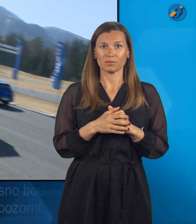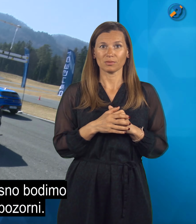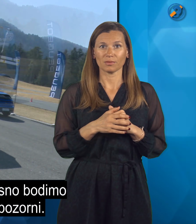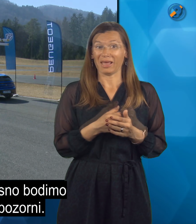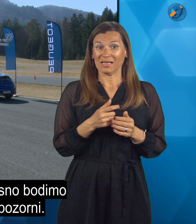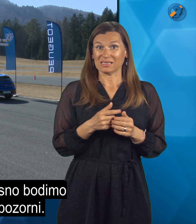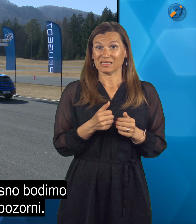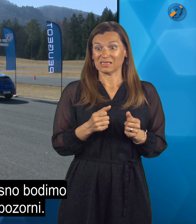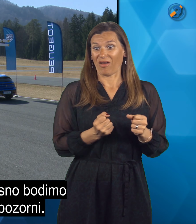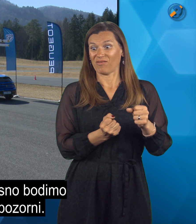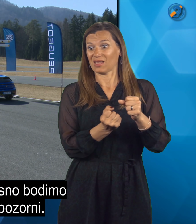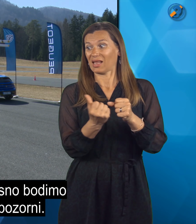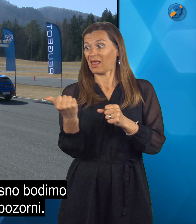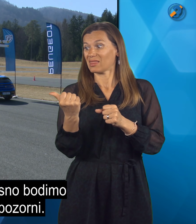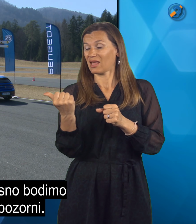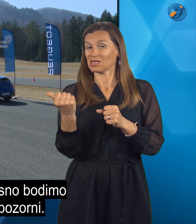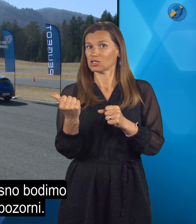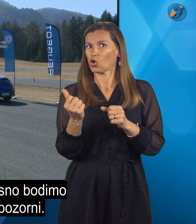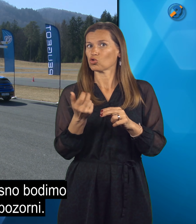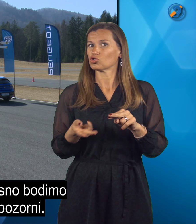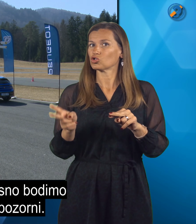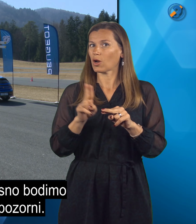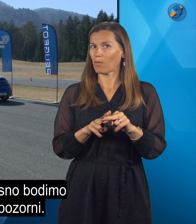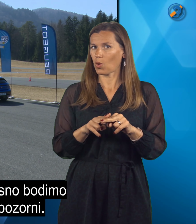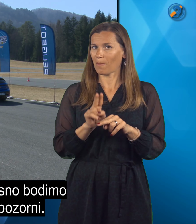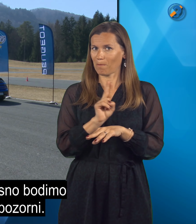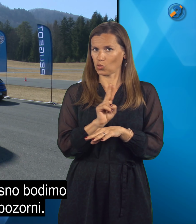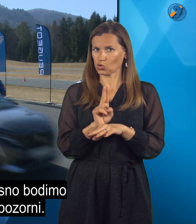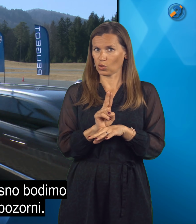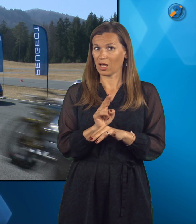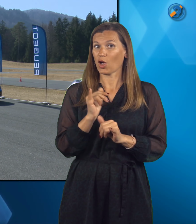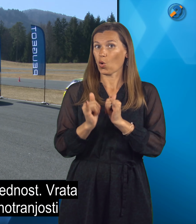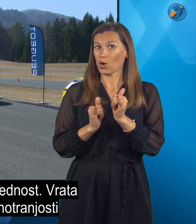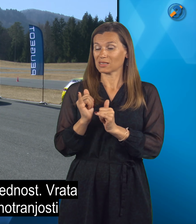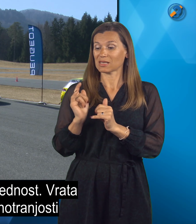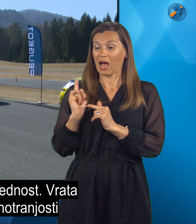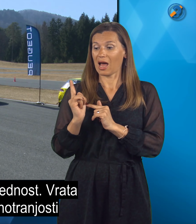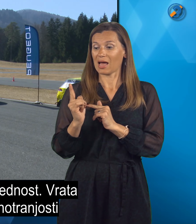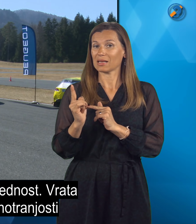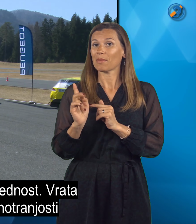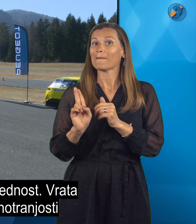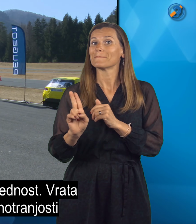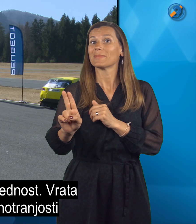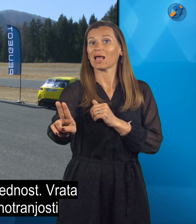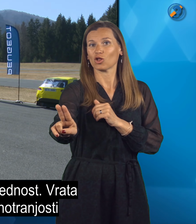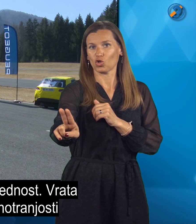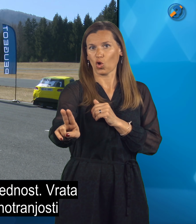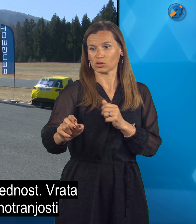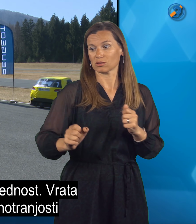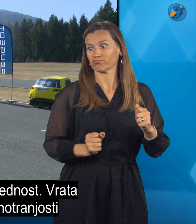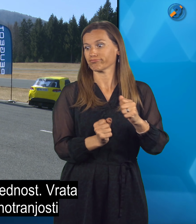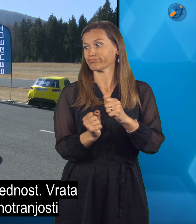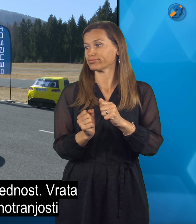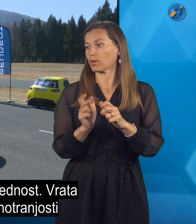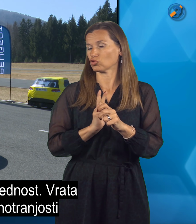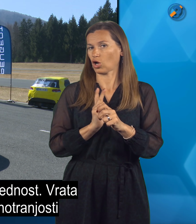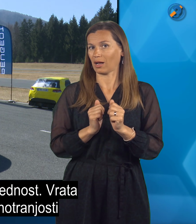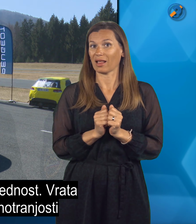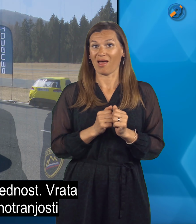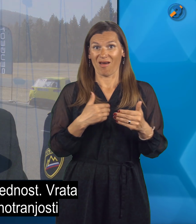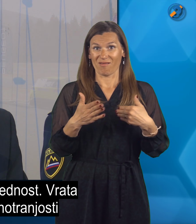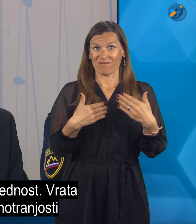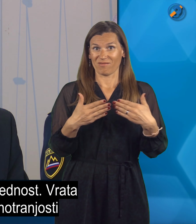Pri zavijanju desno bodimo še posebej pozorni. Kolesarji imajo prednost.